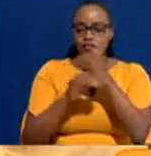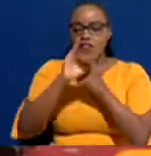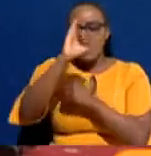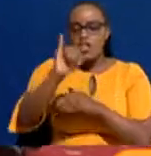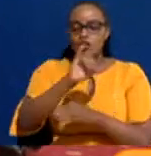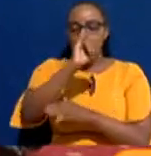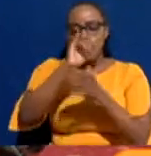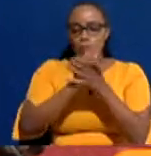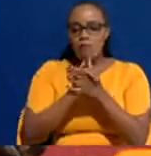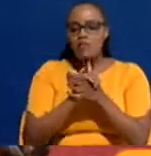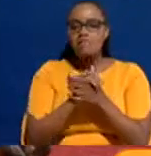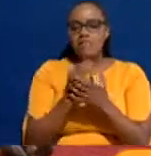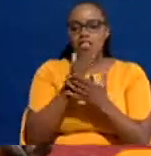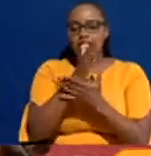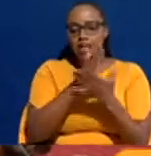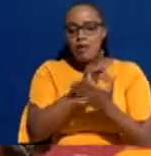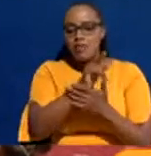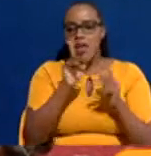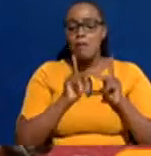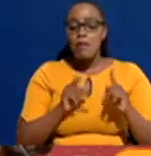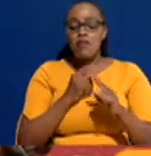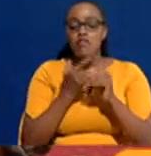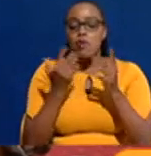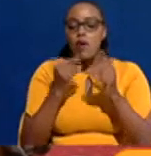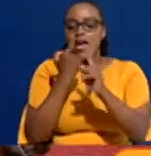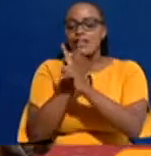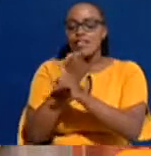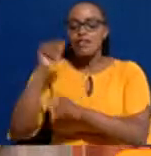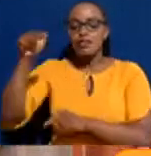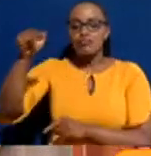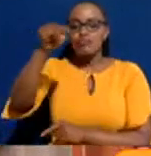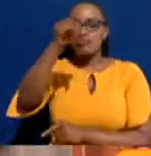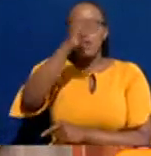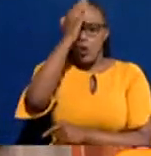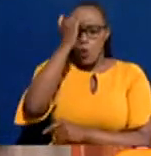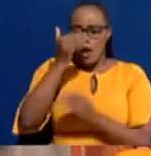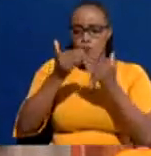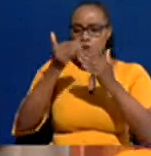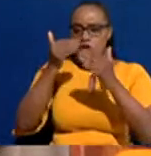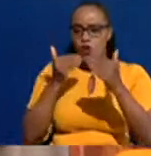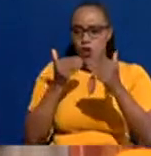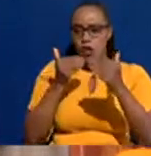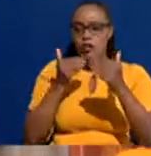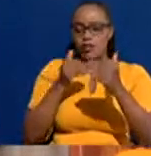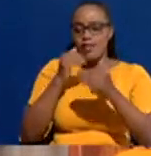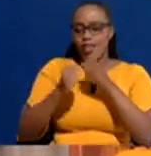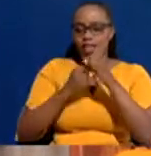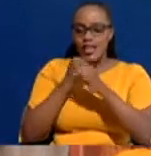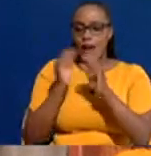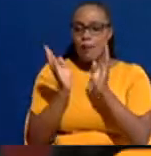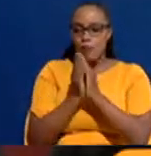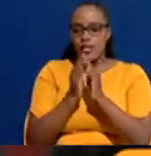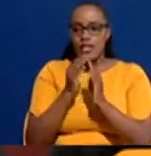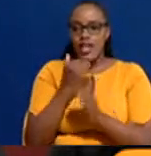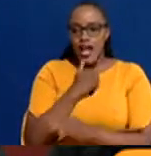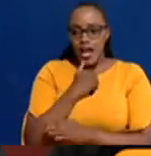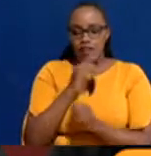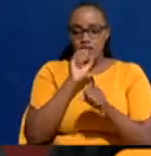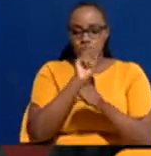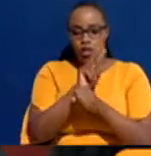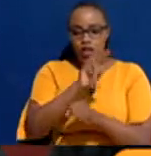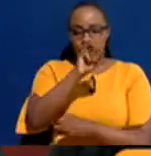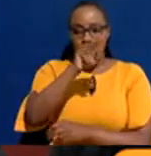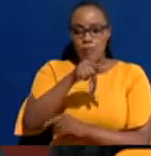Jubilee ukishirikisha baadhi yao kutoka maeneo tofauti, kwani hapo awali mwakani alifanya mkutano na wabunge